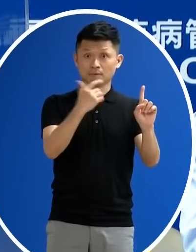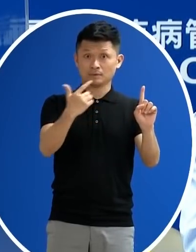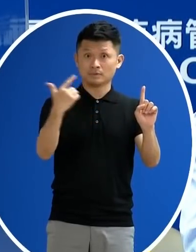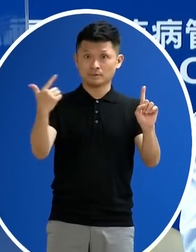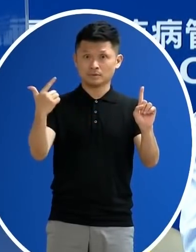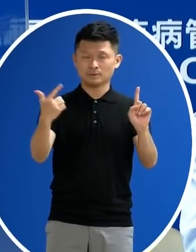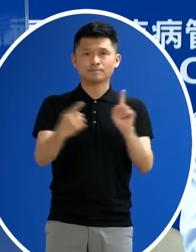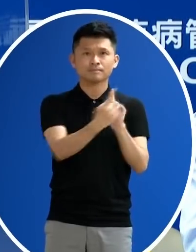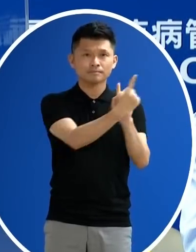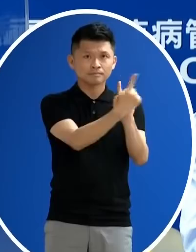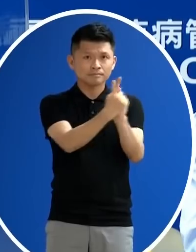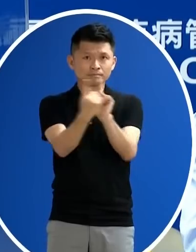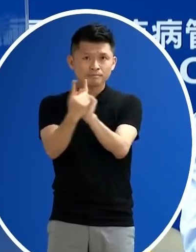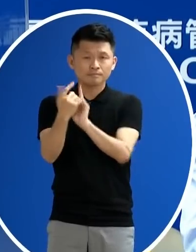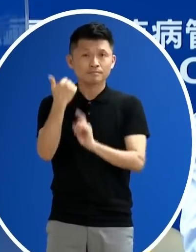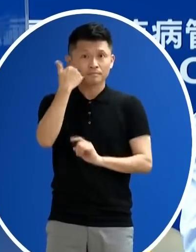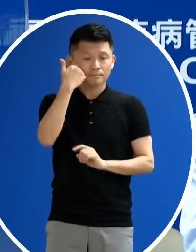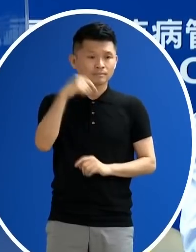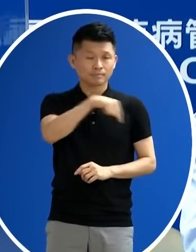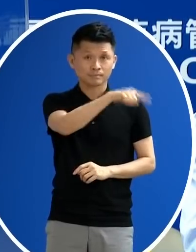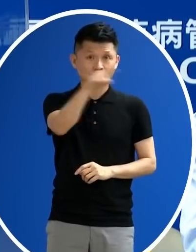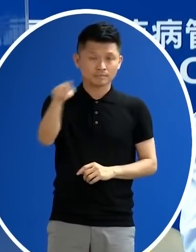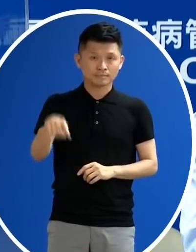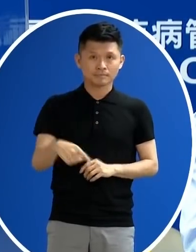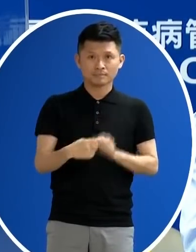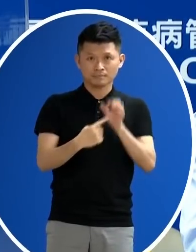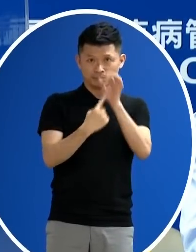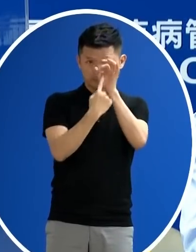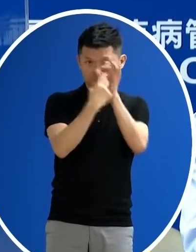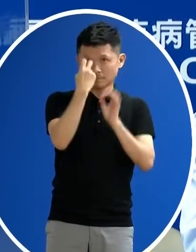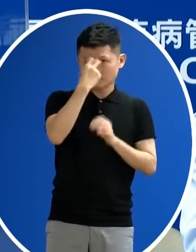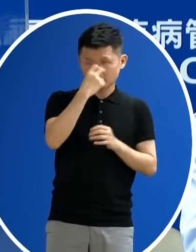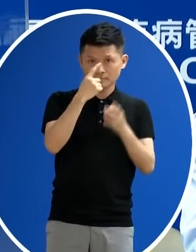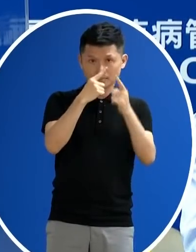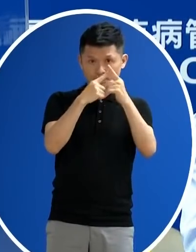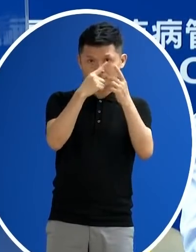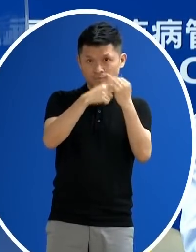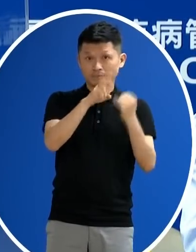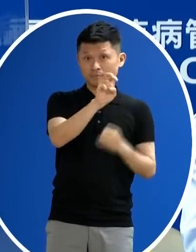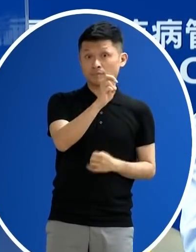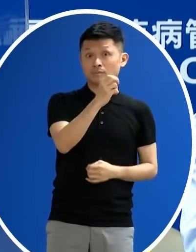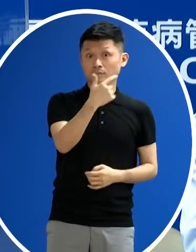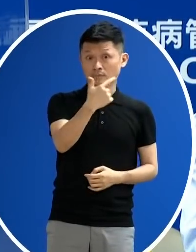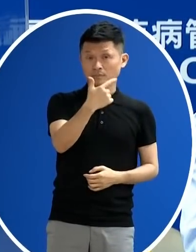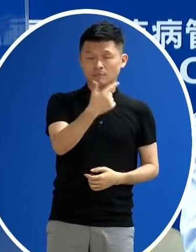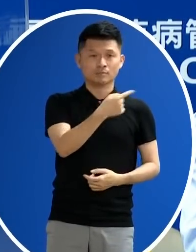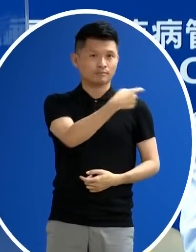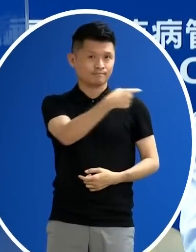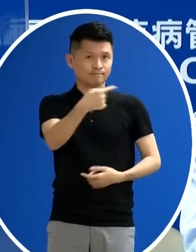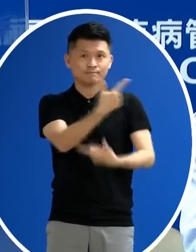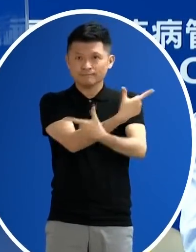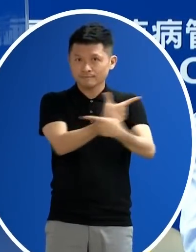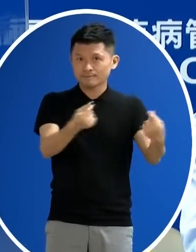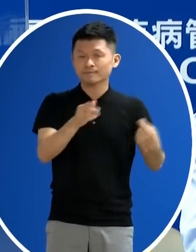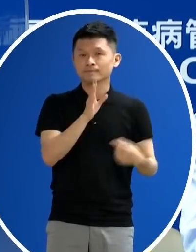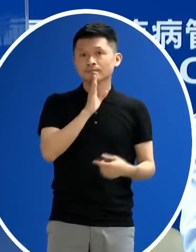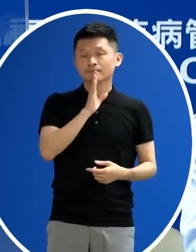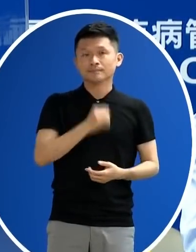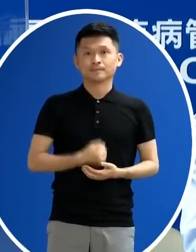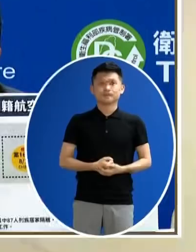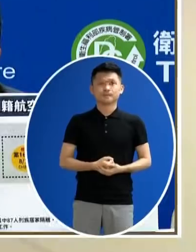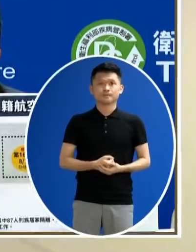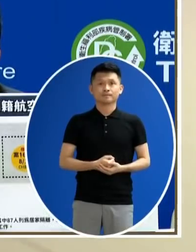本上的接触者的裁剪大概是有26位，那全部都是阴性，是已框列